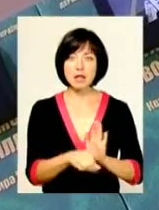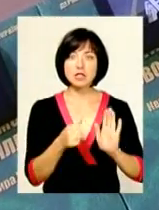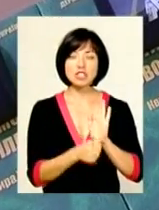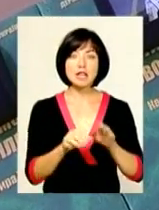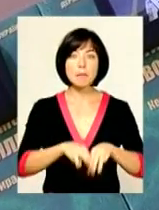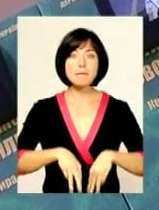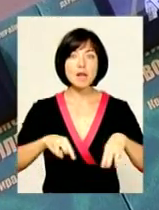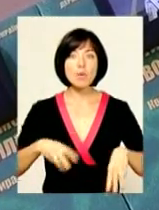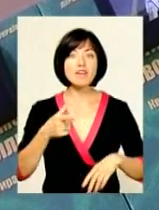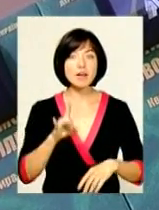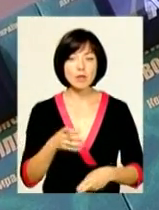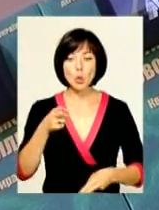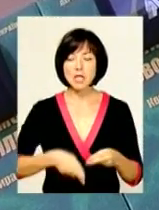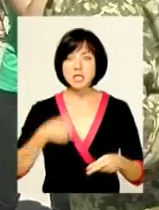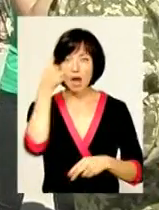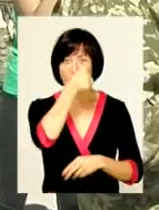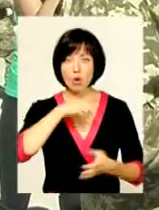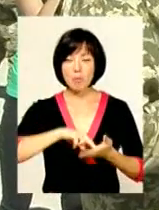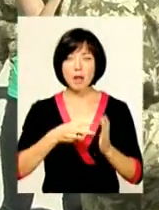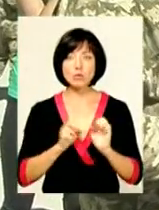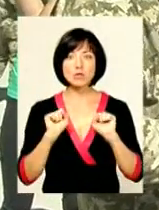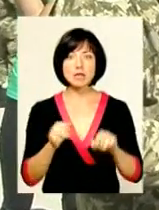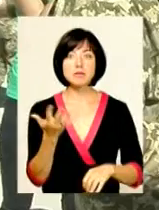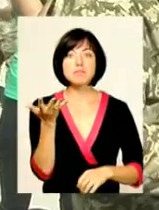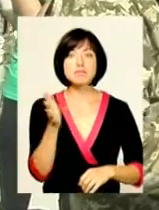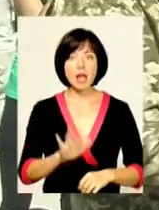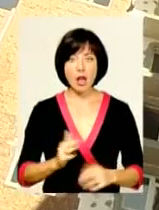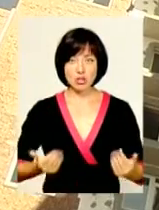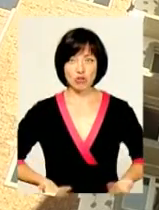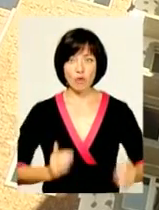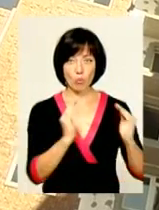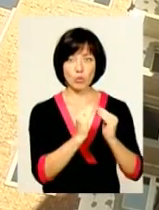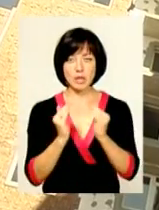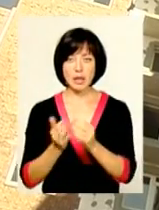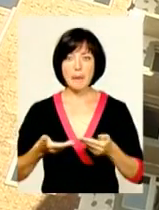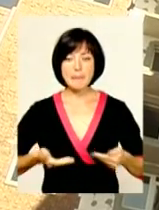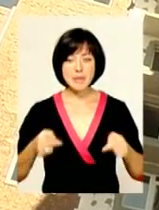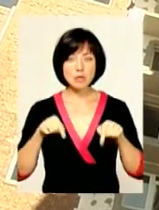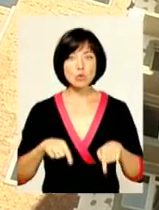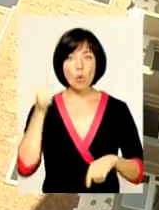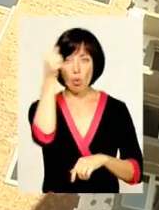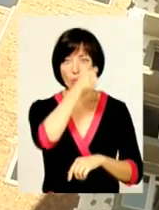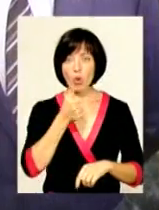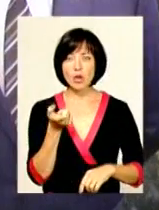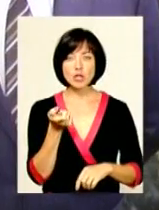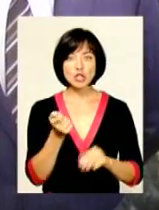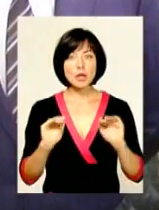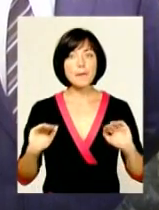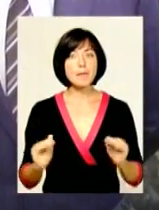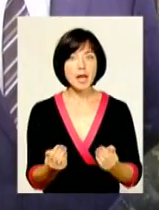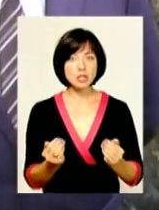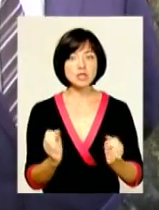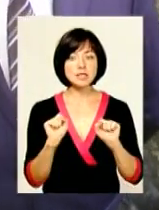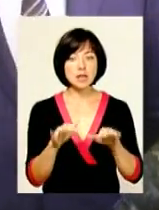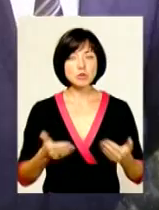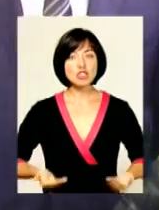60 мільйонів гривень. Тож до кінця року планують здати 5 житлових будинків. Ми цього року трішки менше